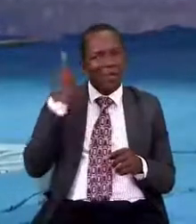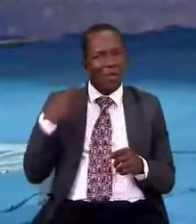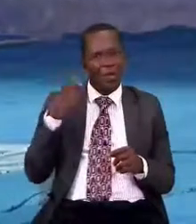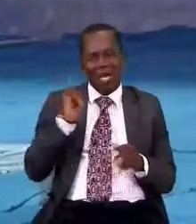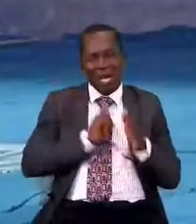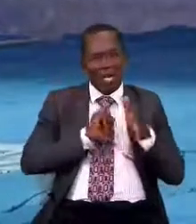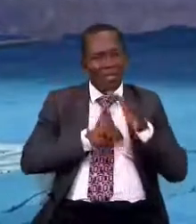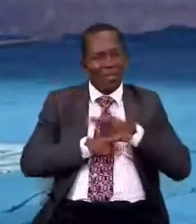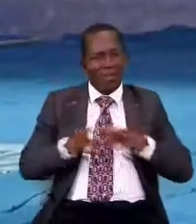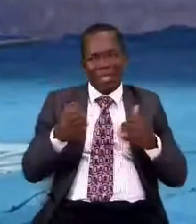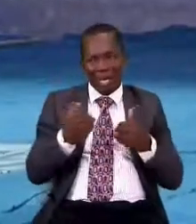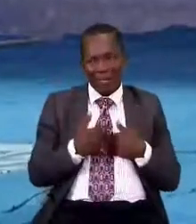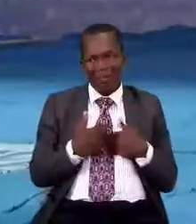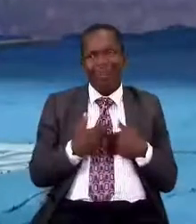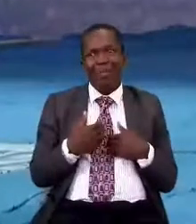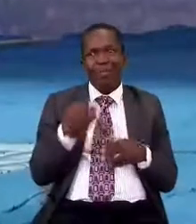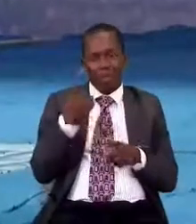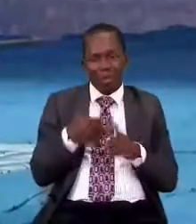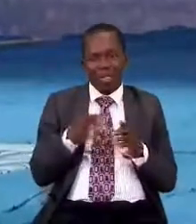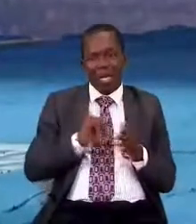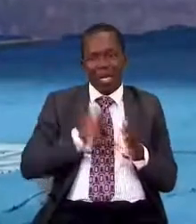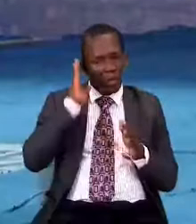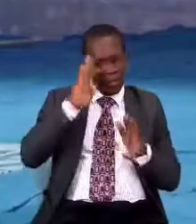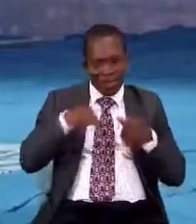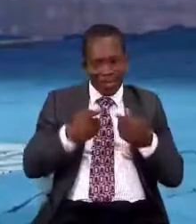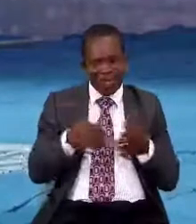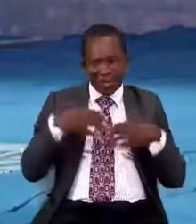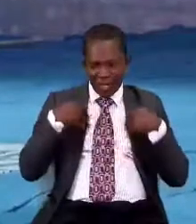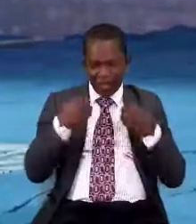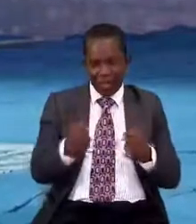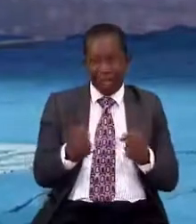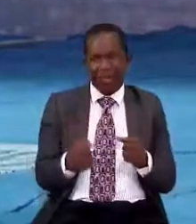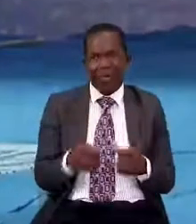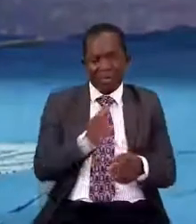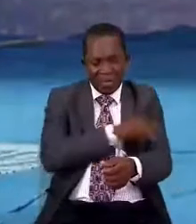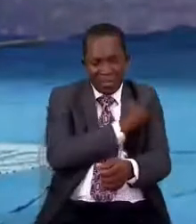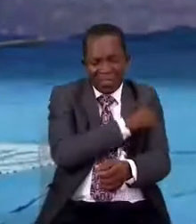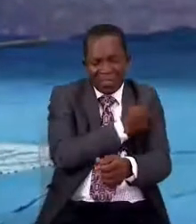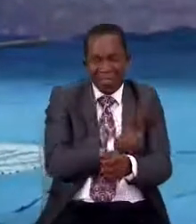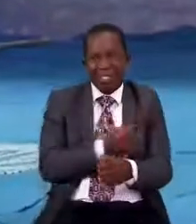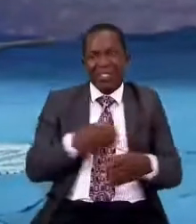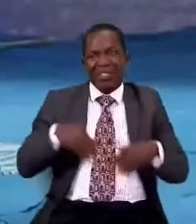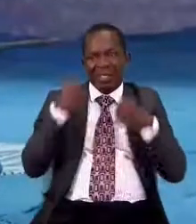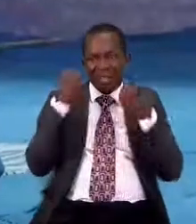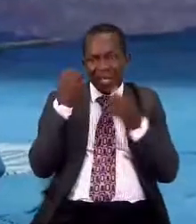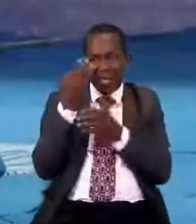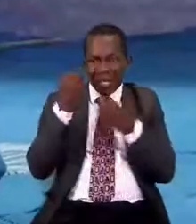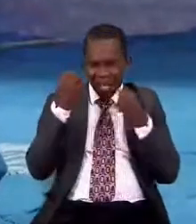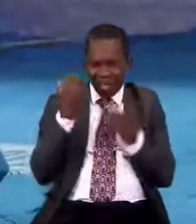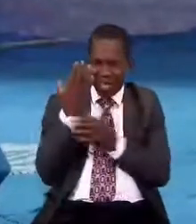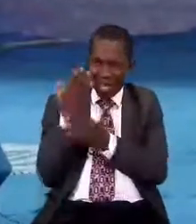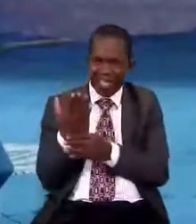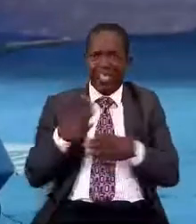la santé, les pieds, les mains, l'énergie et l'enthousiasme et puis la joie qui